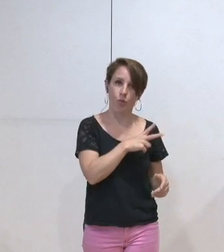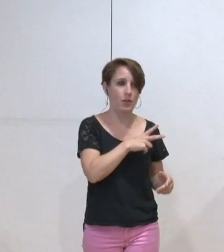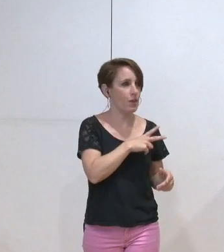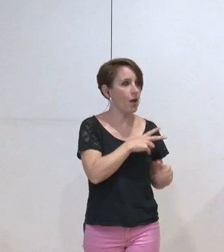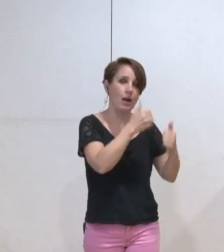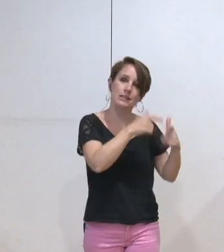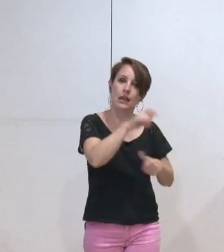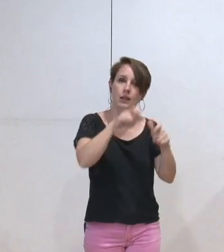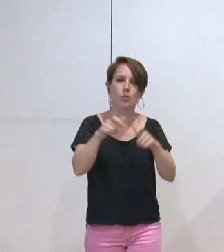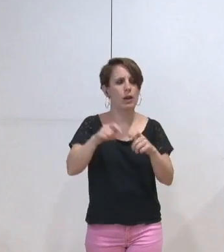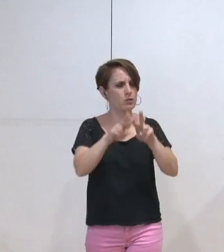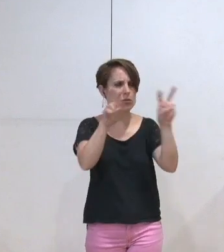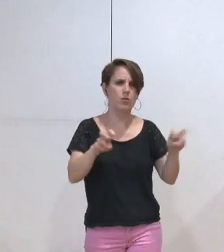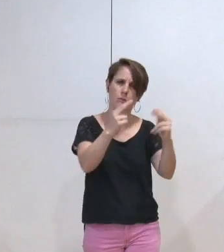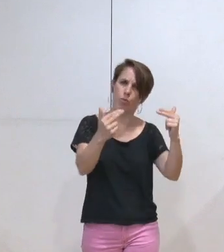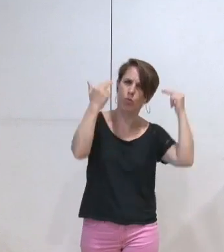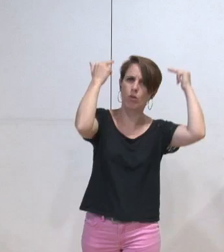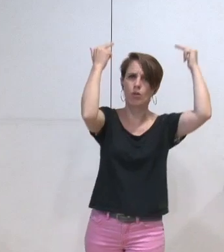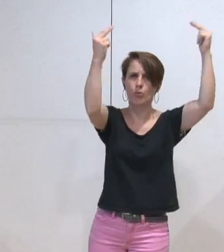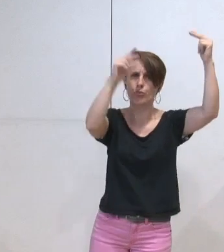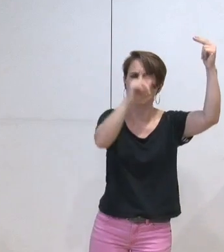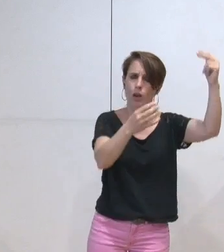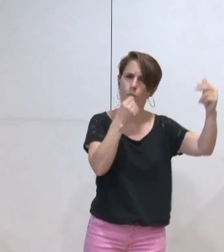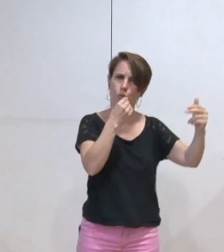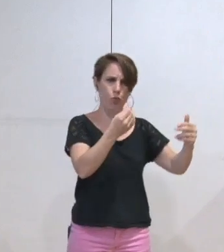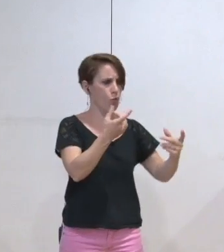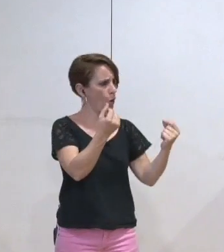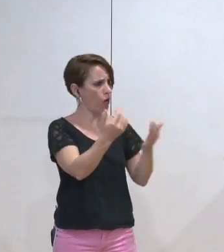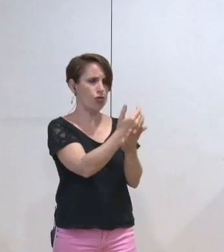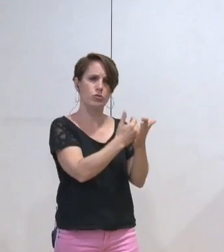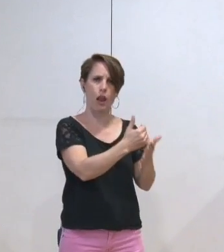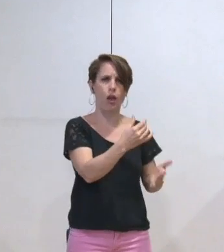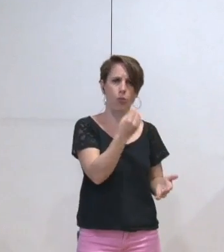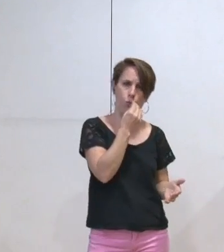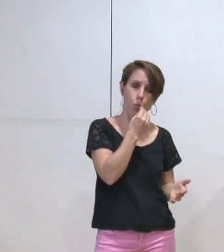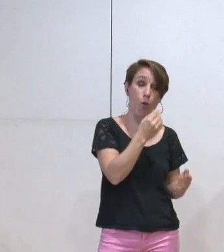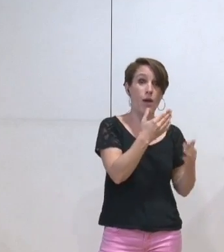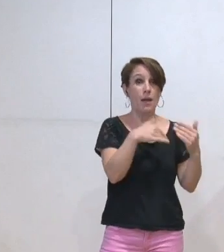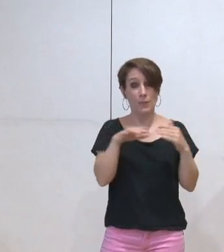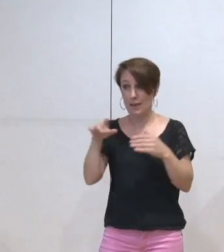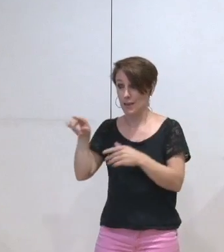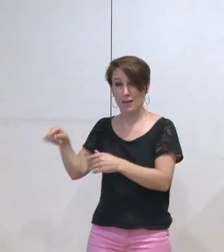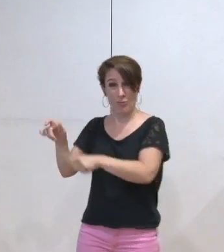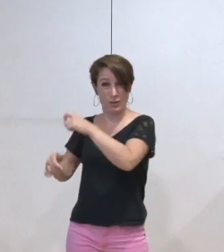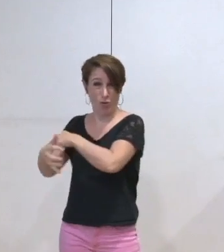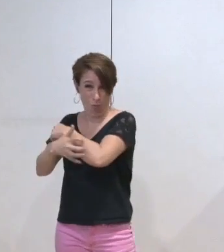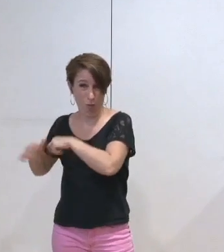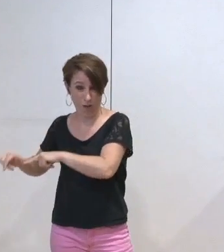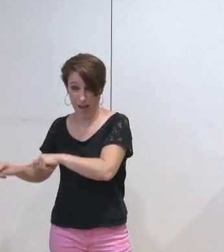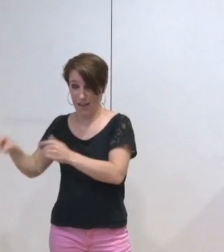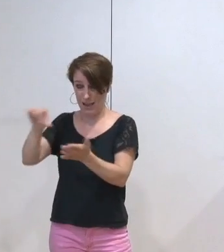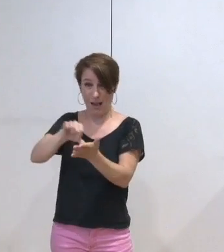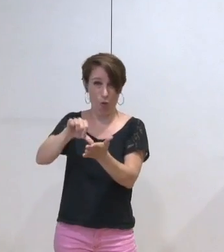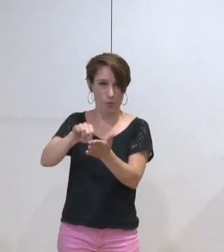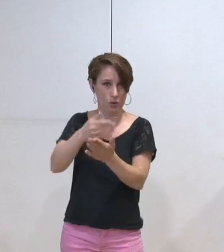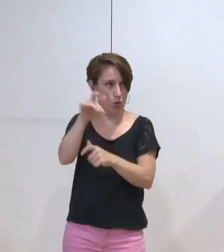qui est présente et très diplômée massivement à Grenoble mais aussi d'une partie de plus en plus pauvre et au milieu une classe moyenne qui peine à trouver sa place dans le parc de